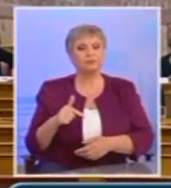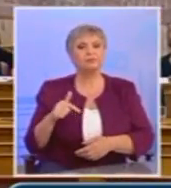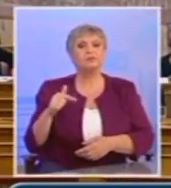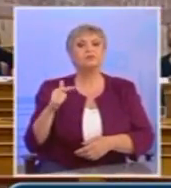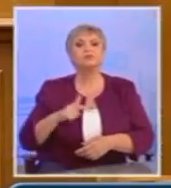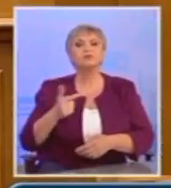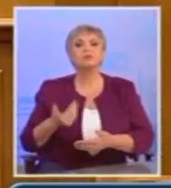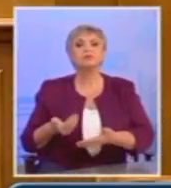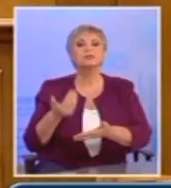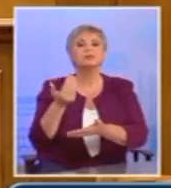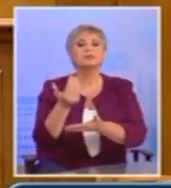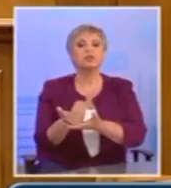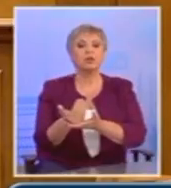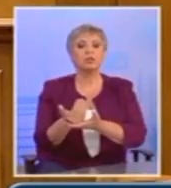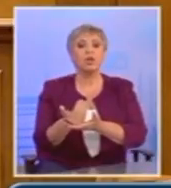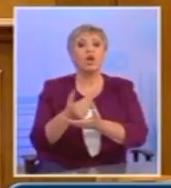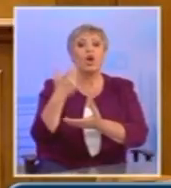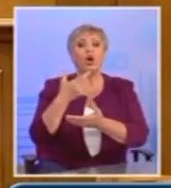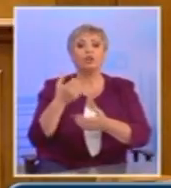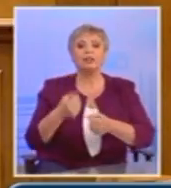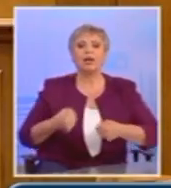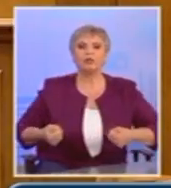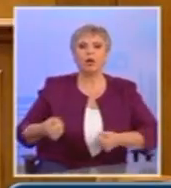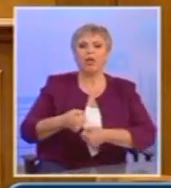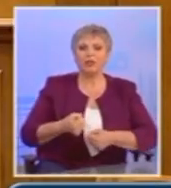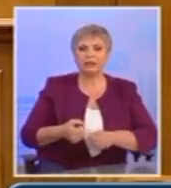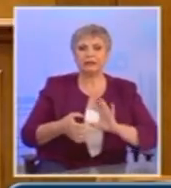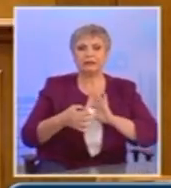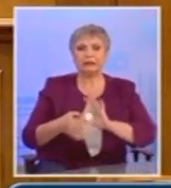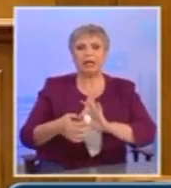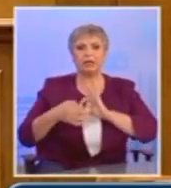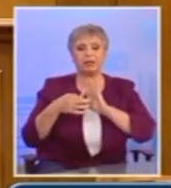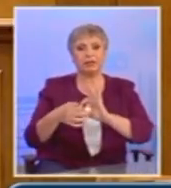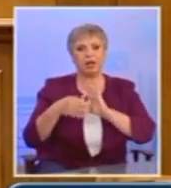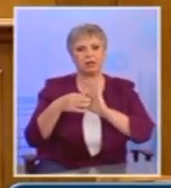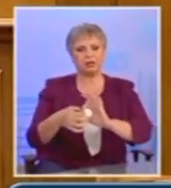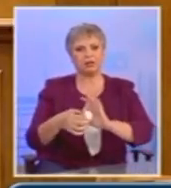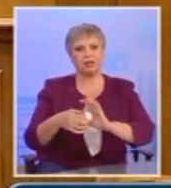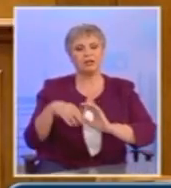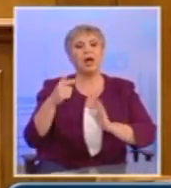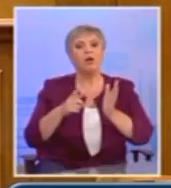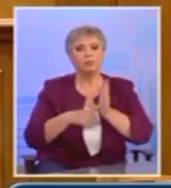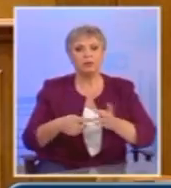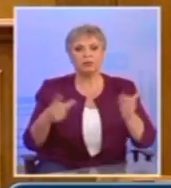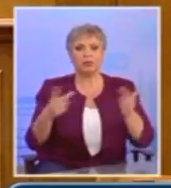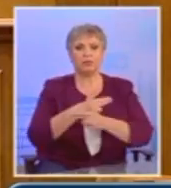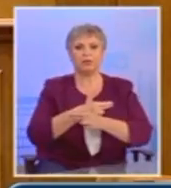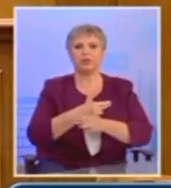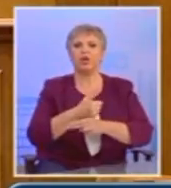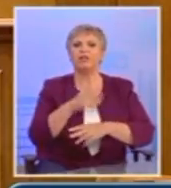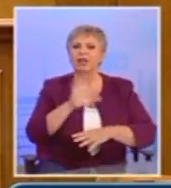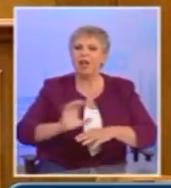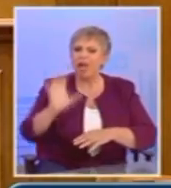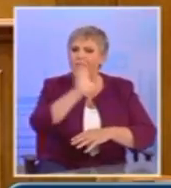για τον άμεσο τερματισμό της λιτότητας στο επίκεντρο του δημόσιου διαλόγου σε όλη την Ευρώπη και σε όλο τον κόσμο.